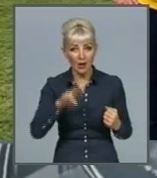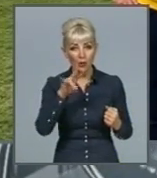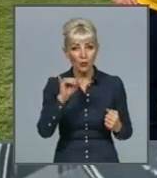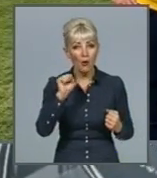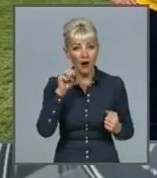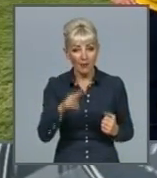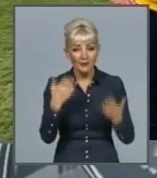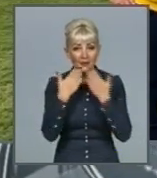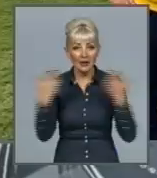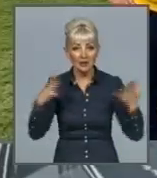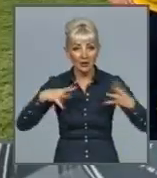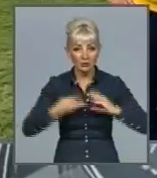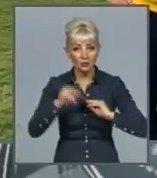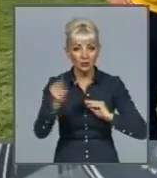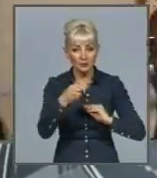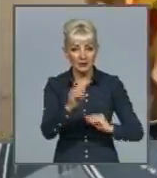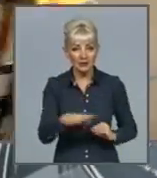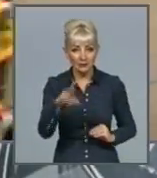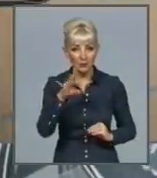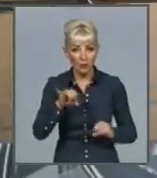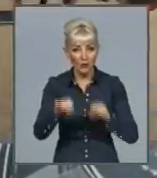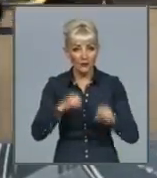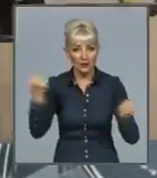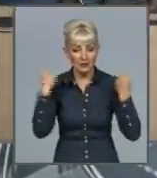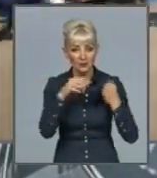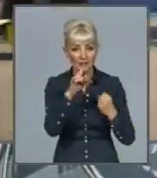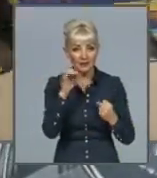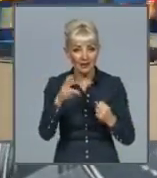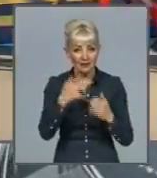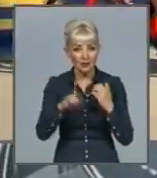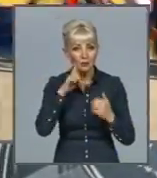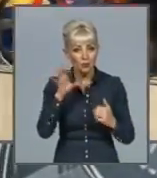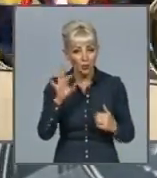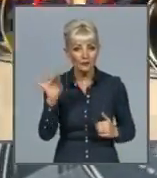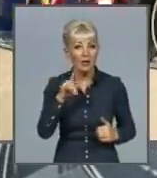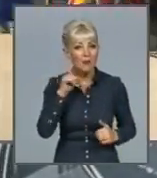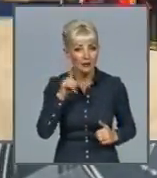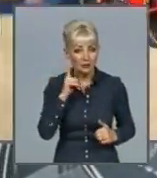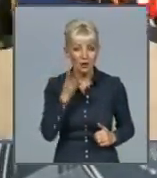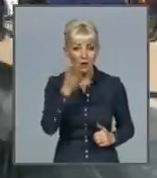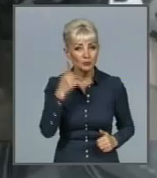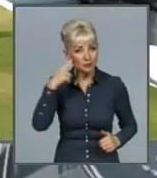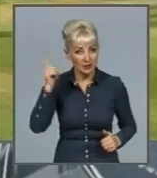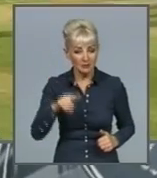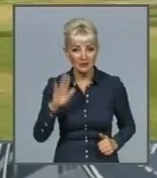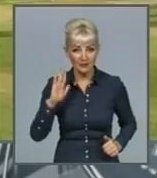итоги чемпионата Европы по велоспорту на треке среди юниоров и молодежи станут известны во вторник.